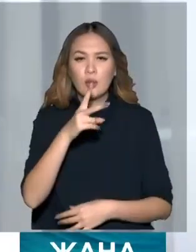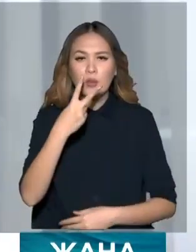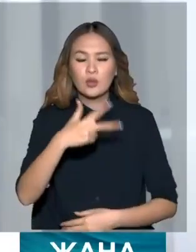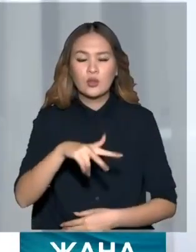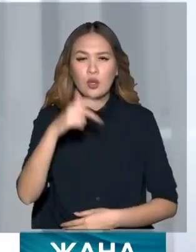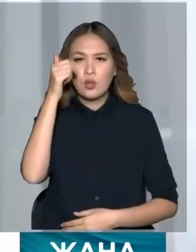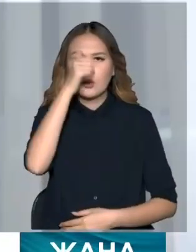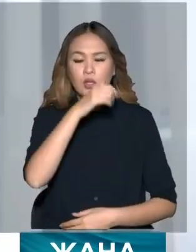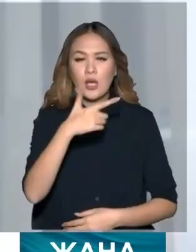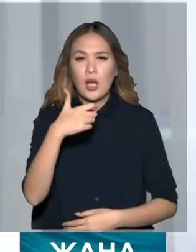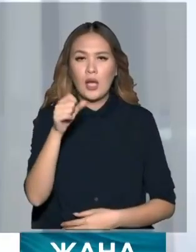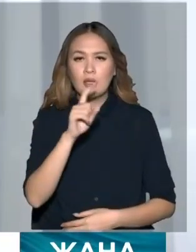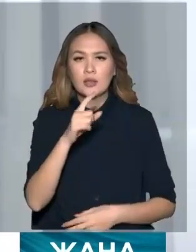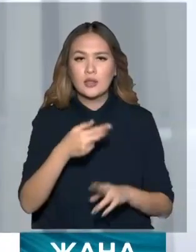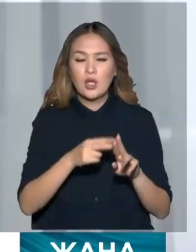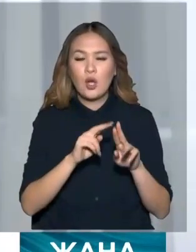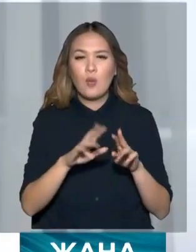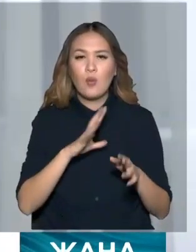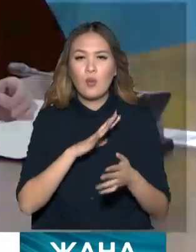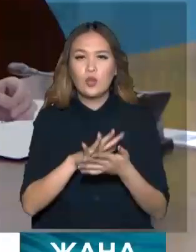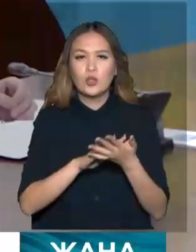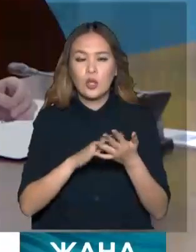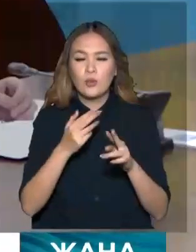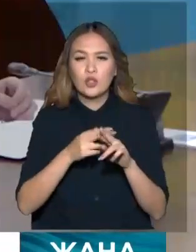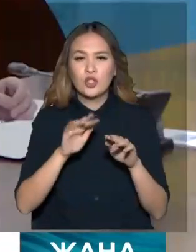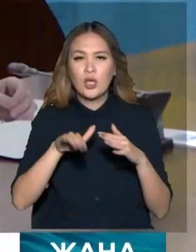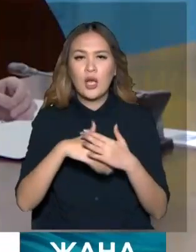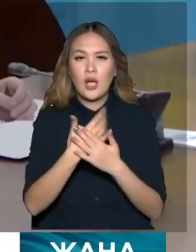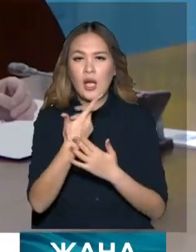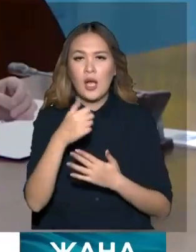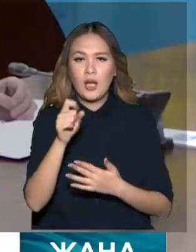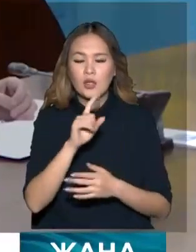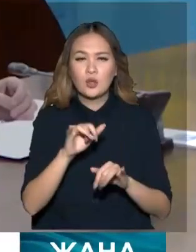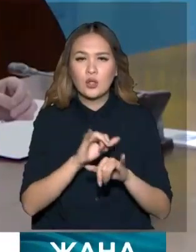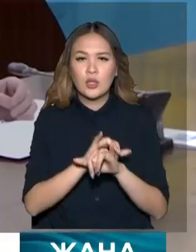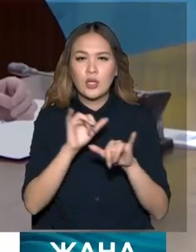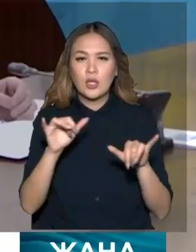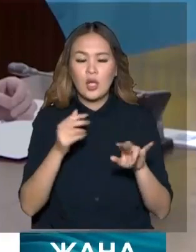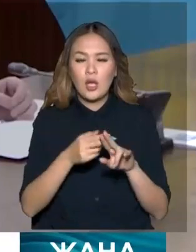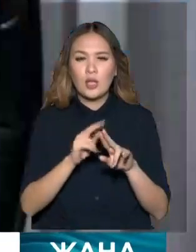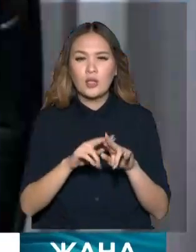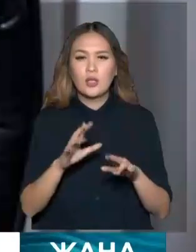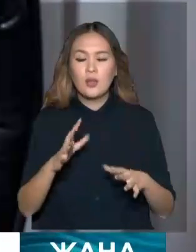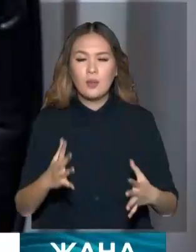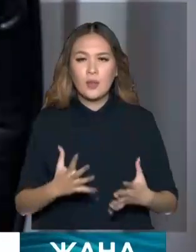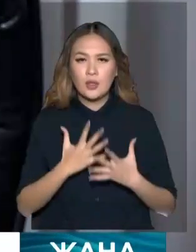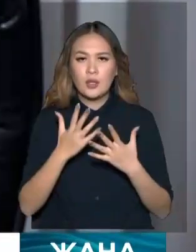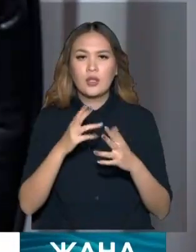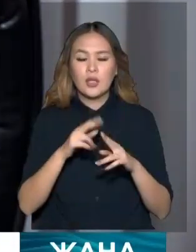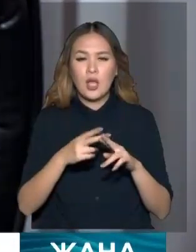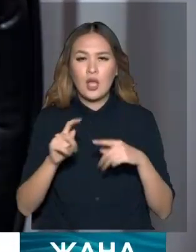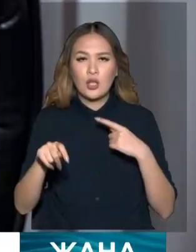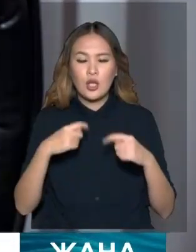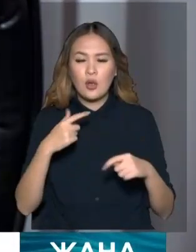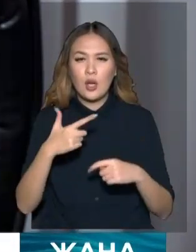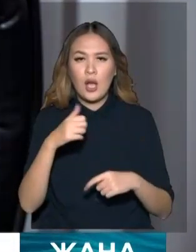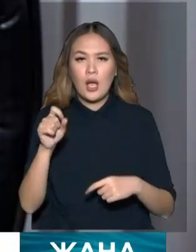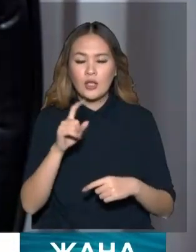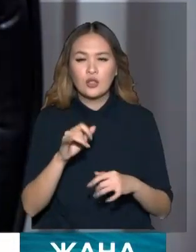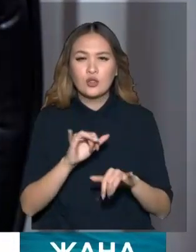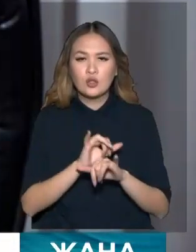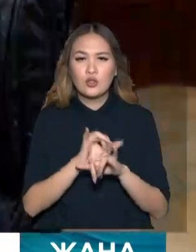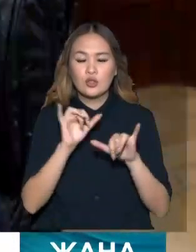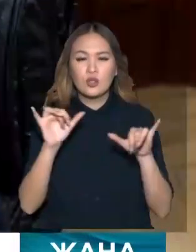дейін газбен қамтамасыз ету болжамы, сондай-ақ жаңа газ кен орындарын игеруді ынталандыру және тауарлық газ өндірісін